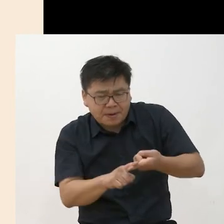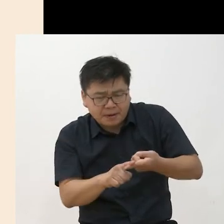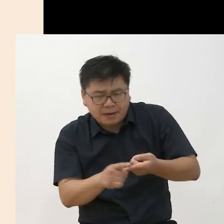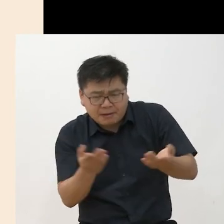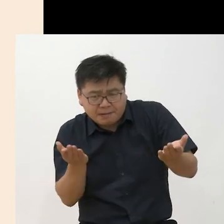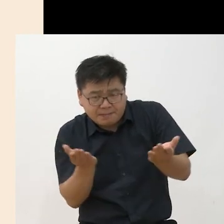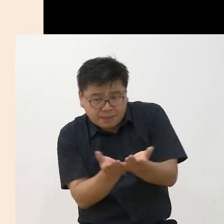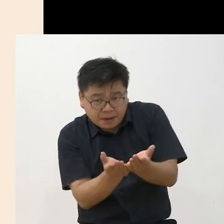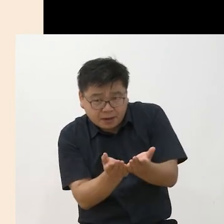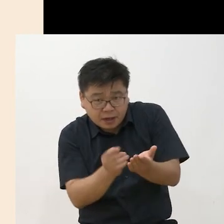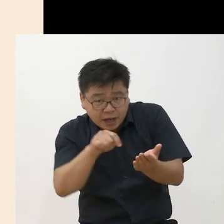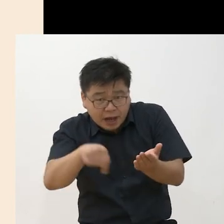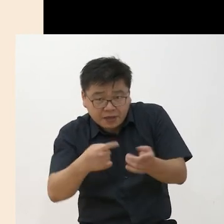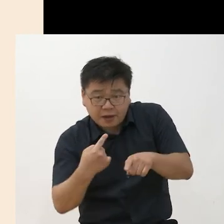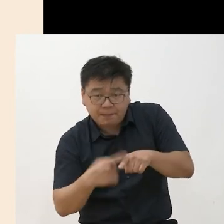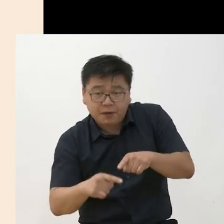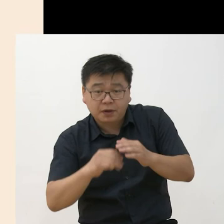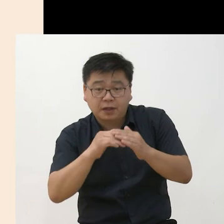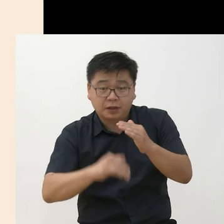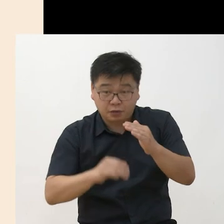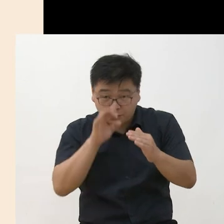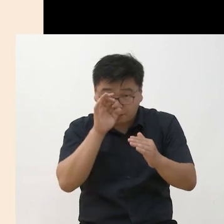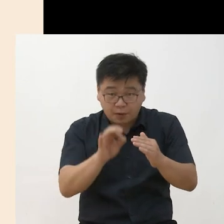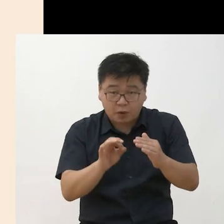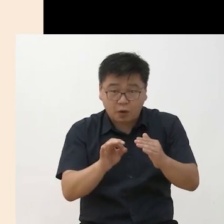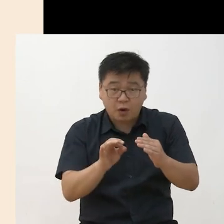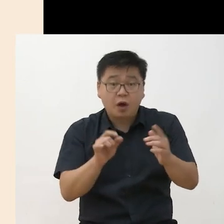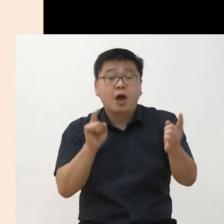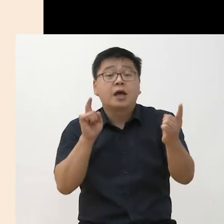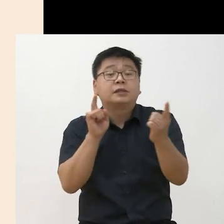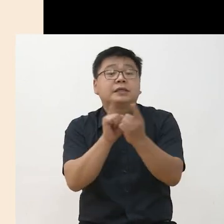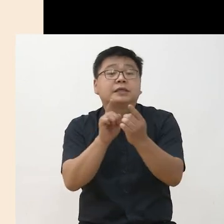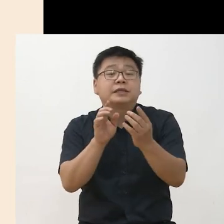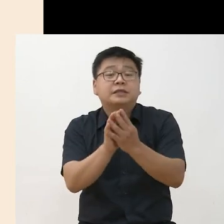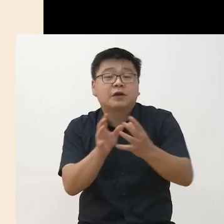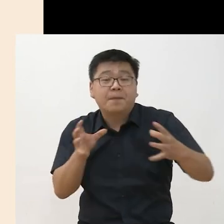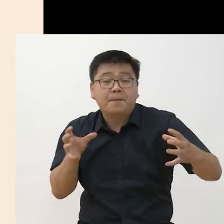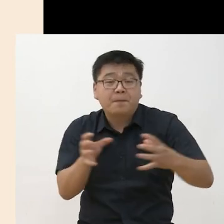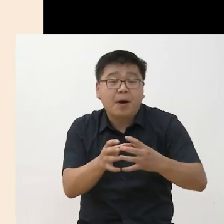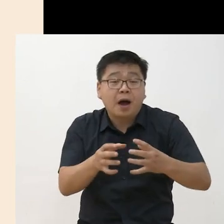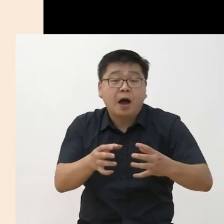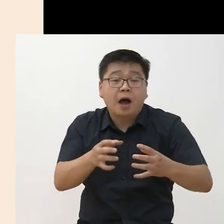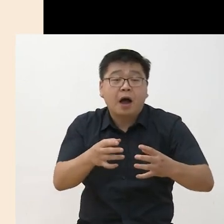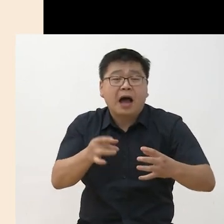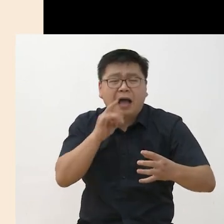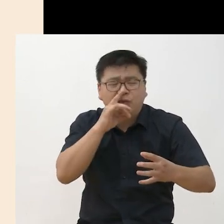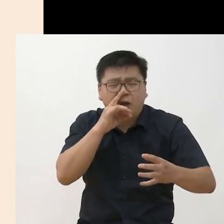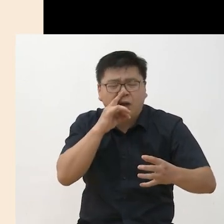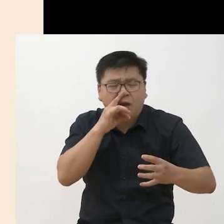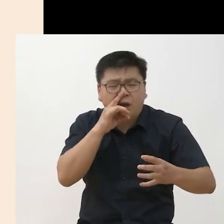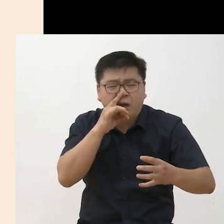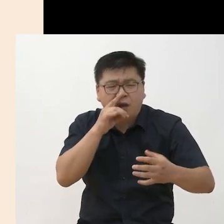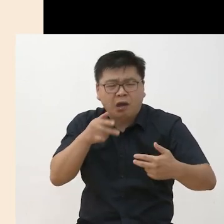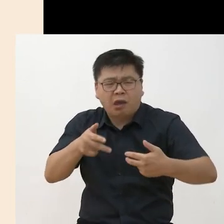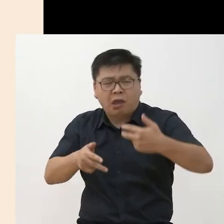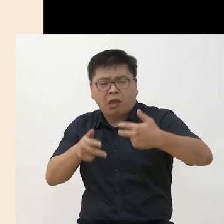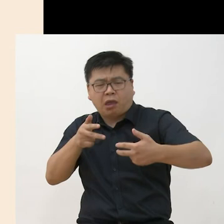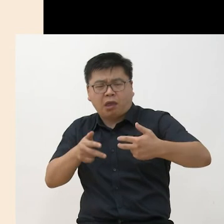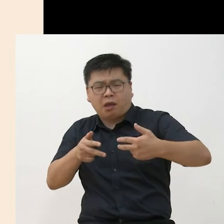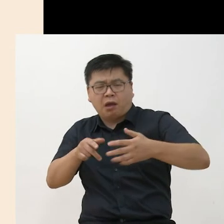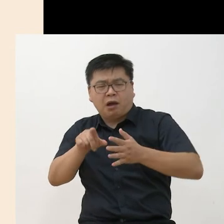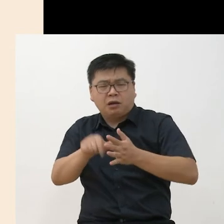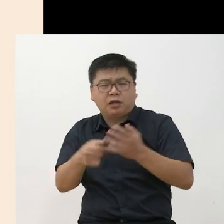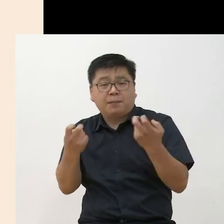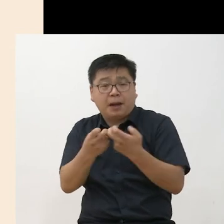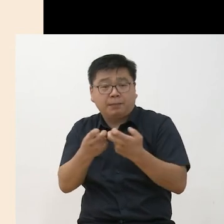세부 평가 내용 중에 비대면 방식 전환 시 계획의 구체성이 있습니다.